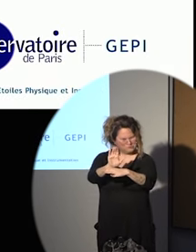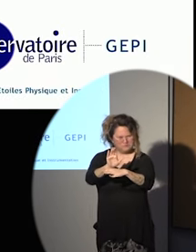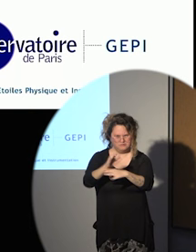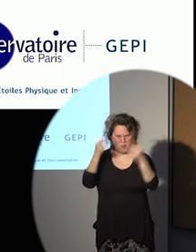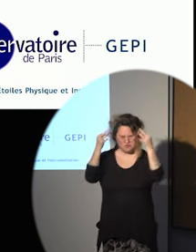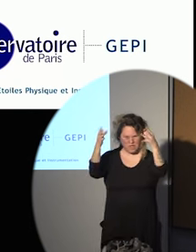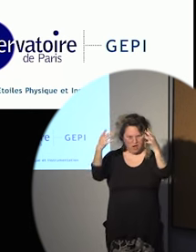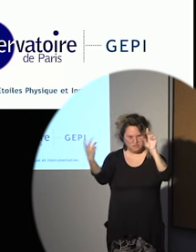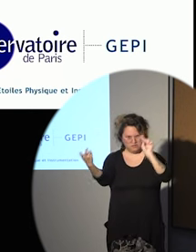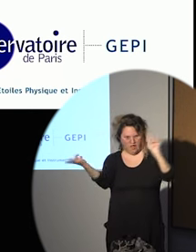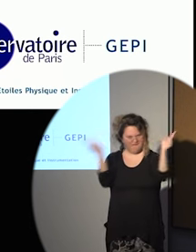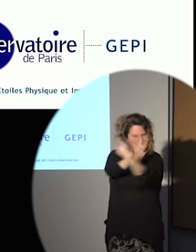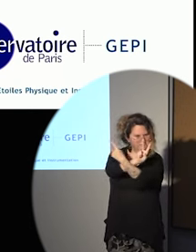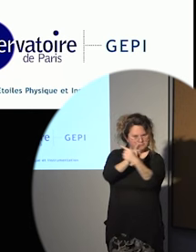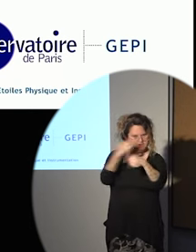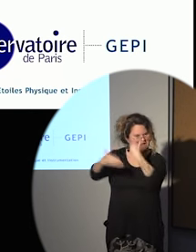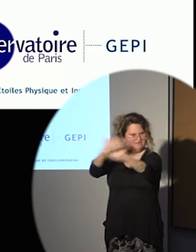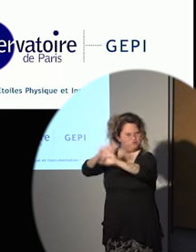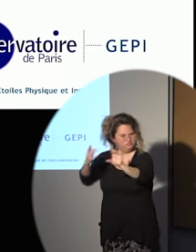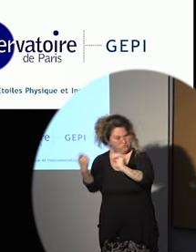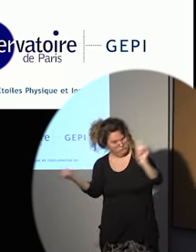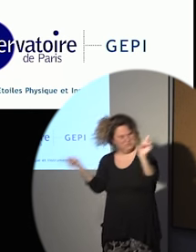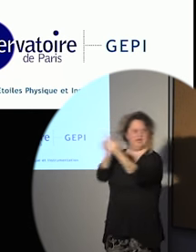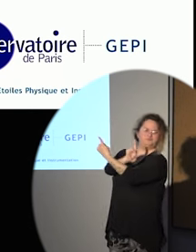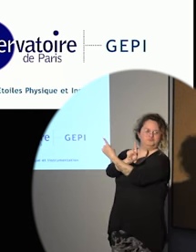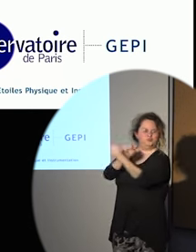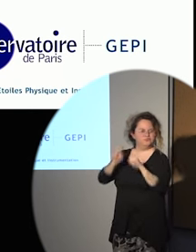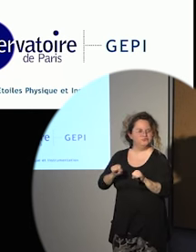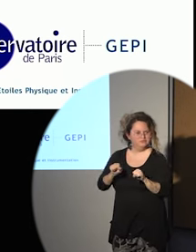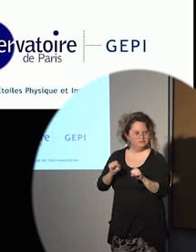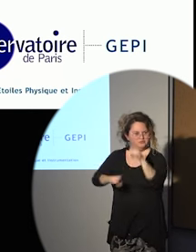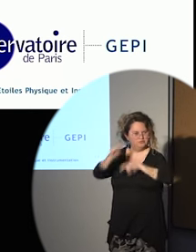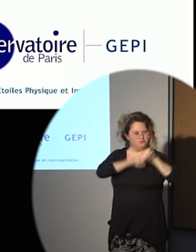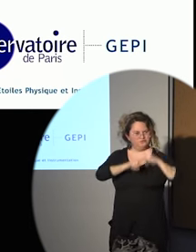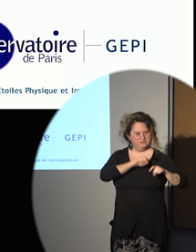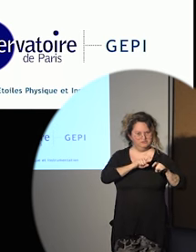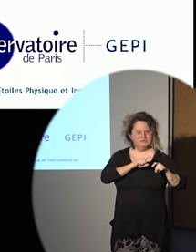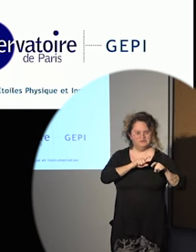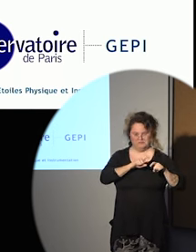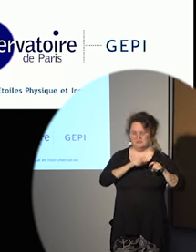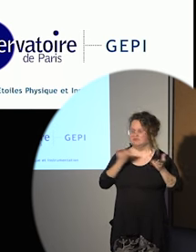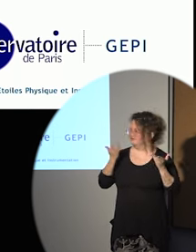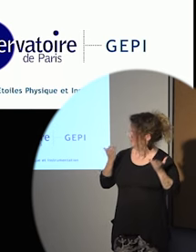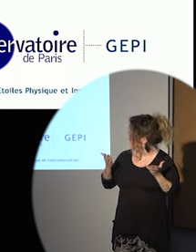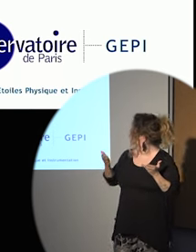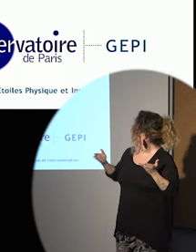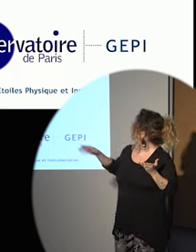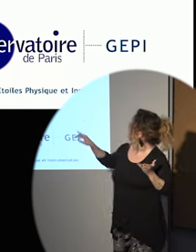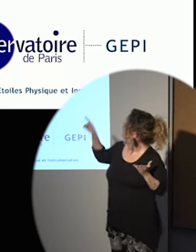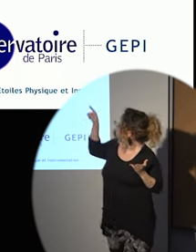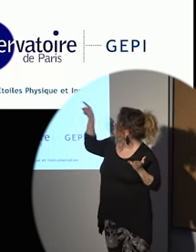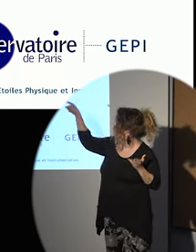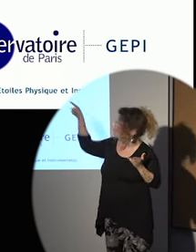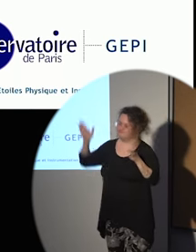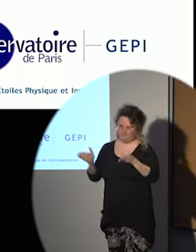Maintenant, on va repartir un peu plus loin, on va continuer notre voyage après cet aparté, et on va aller visiter un